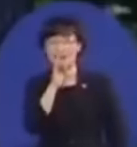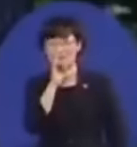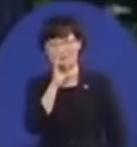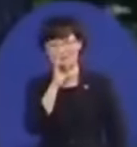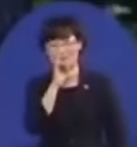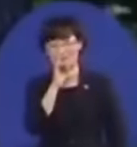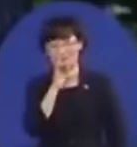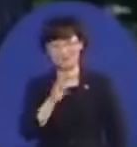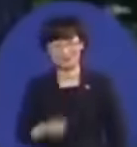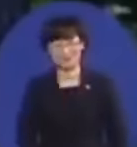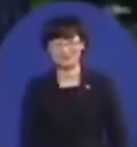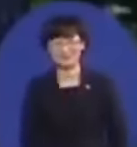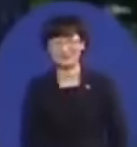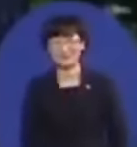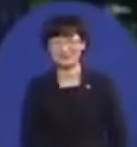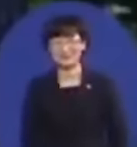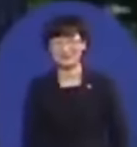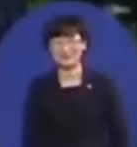없는 것입니다.